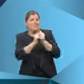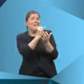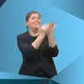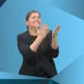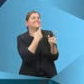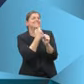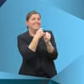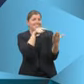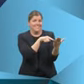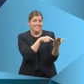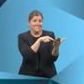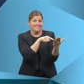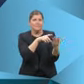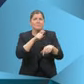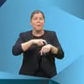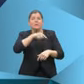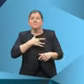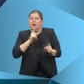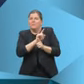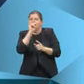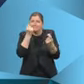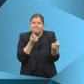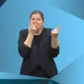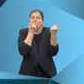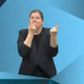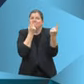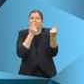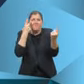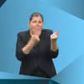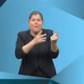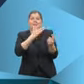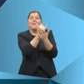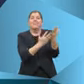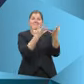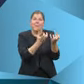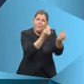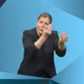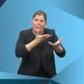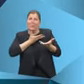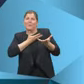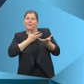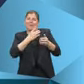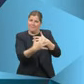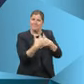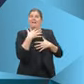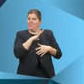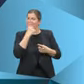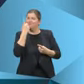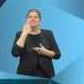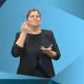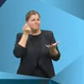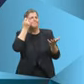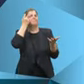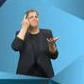Dans ce moment-là, on sent comme si on comprend, on voit ce que l'artiste voulait nous dire et il y a un impact, une